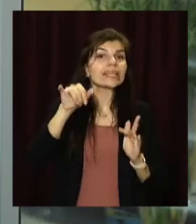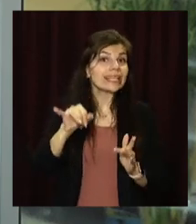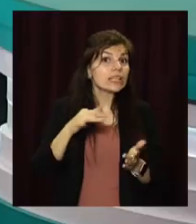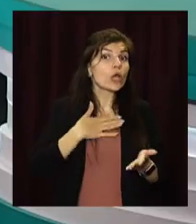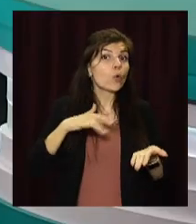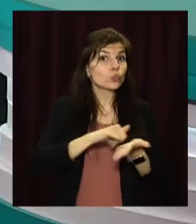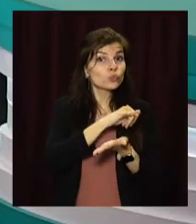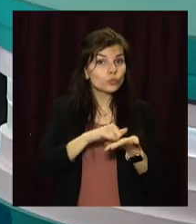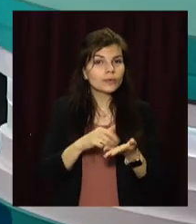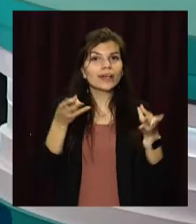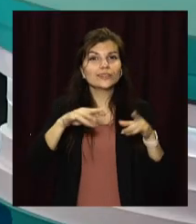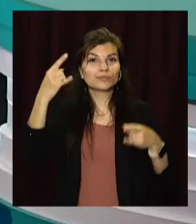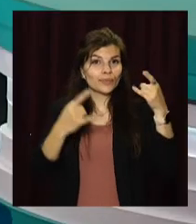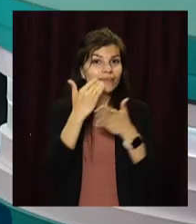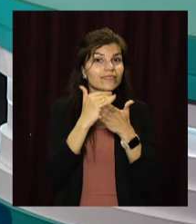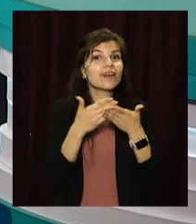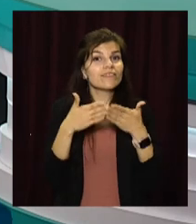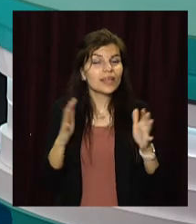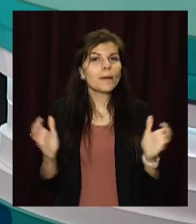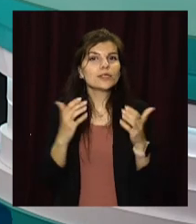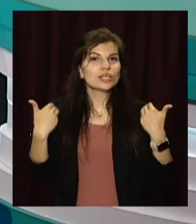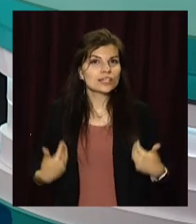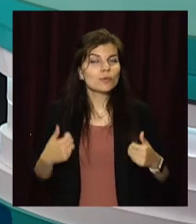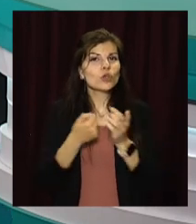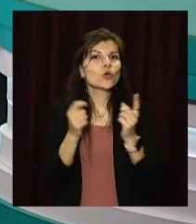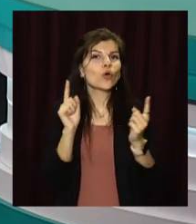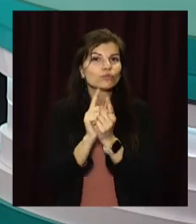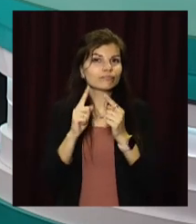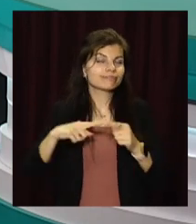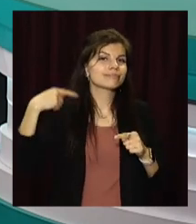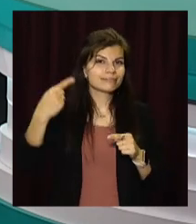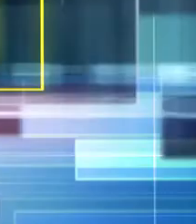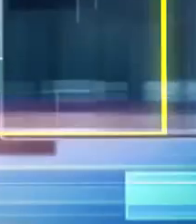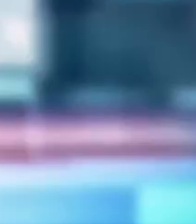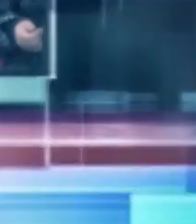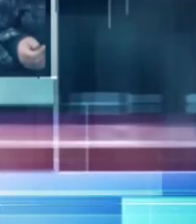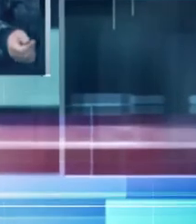YouTube-каналі. Залишайтесь відкритим, бережіть себе та до зустрічі в ефірі.